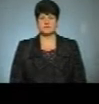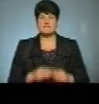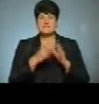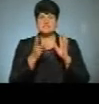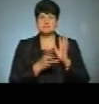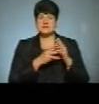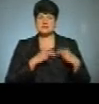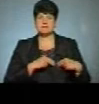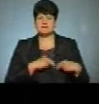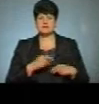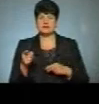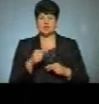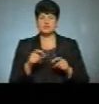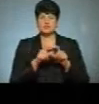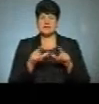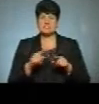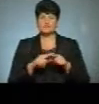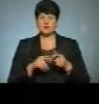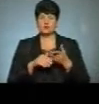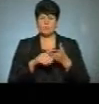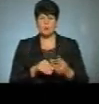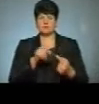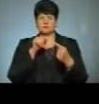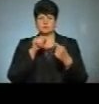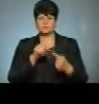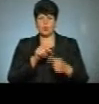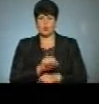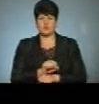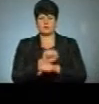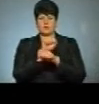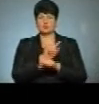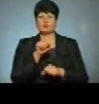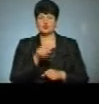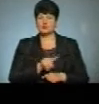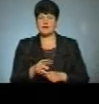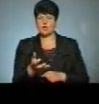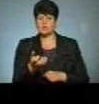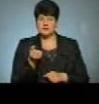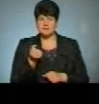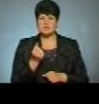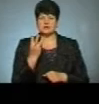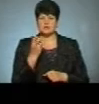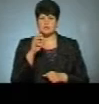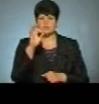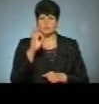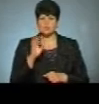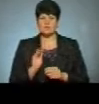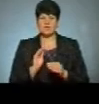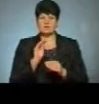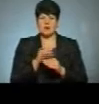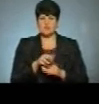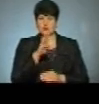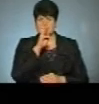Вісімнадцять працівників Тернопільської станції швидкої допомоги протестували через те, що не отримали передбачений урядом 300% надбавки до